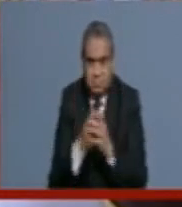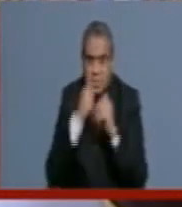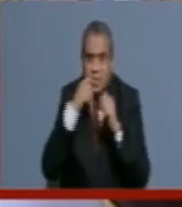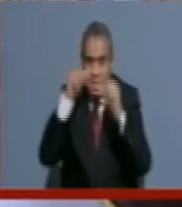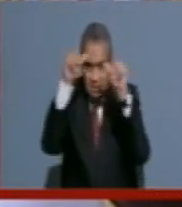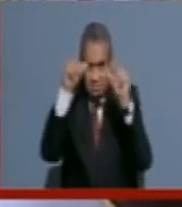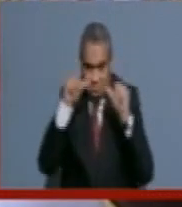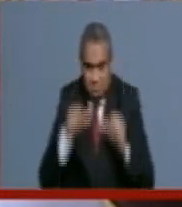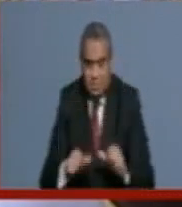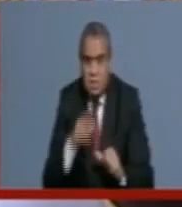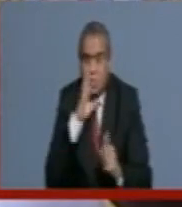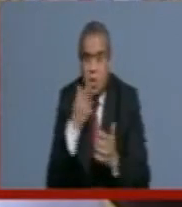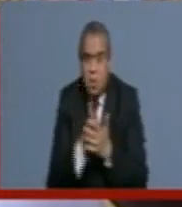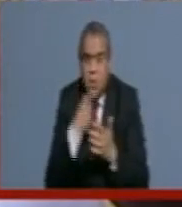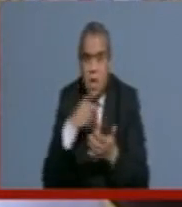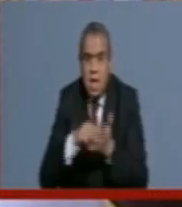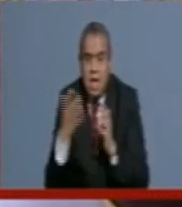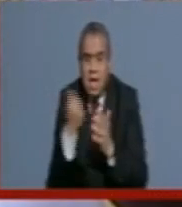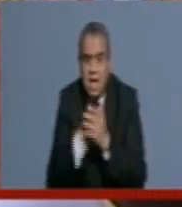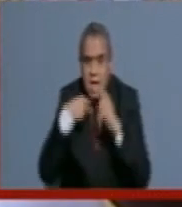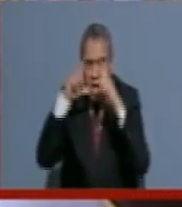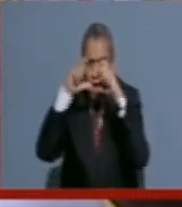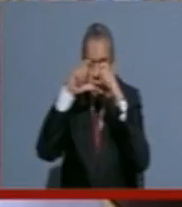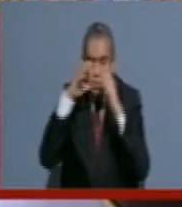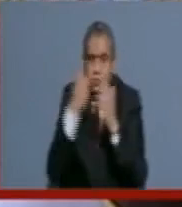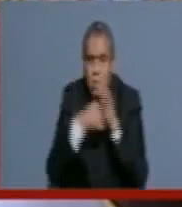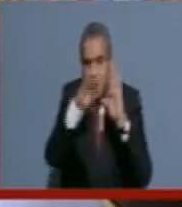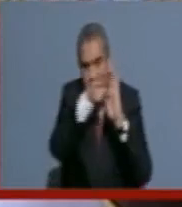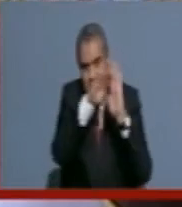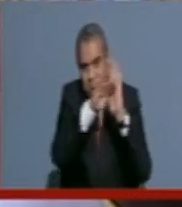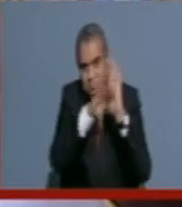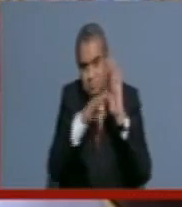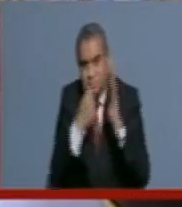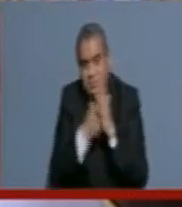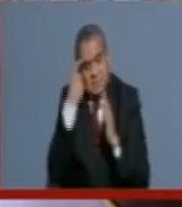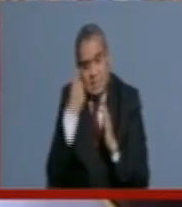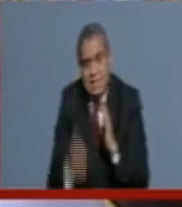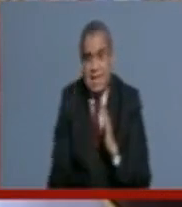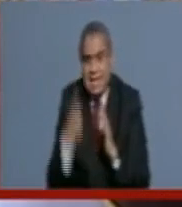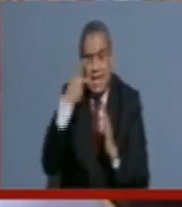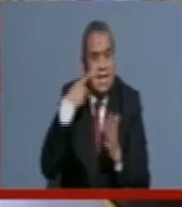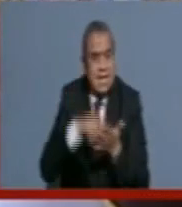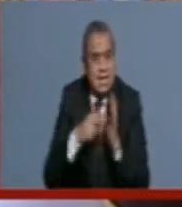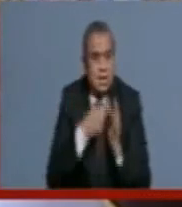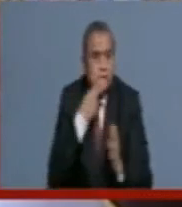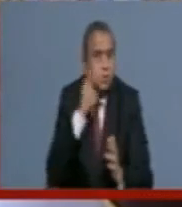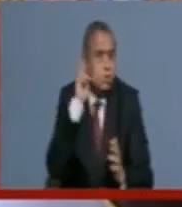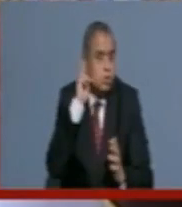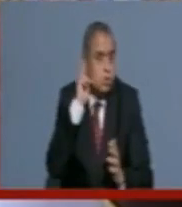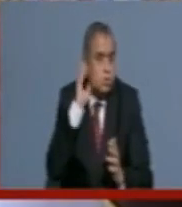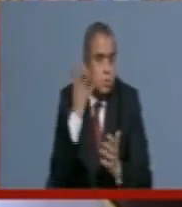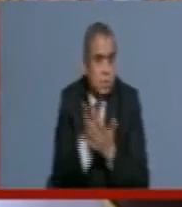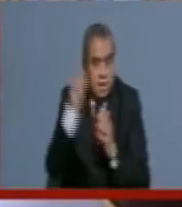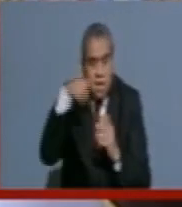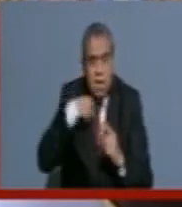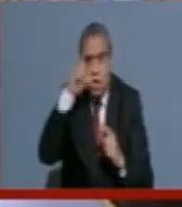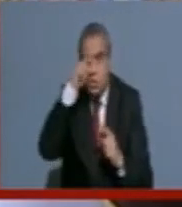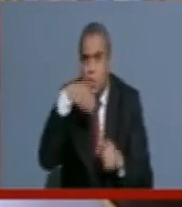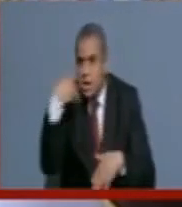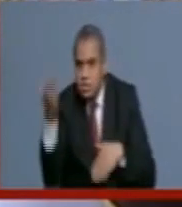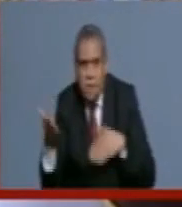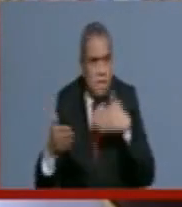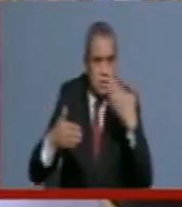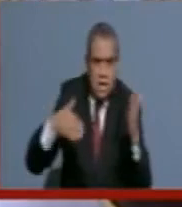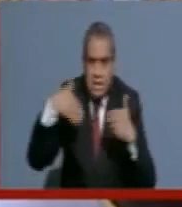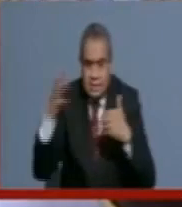والمجلس القومي لذوي الإعاقة لكيفية الاختراع لذوي الإعاقة السمعية، وابتدينا